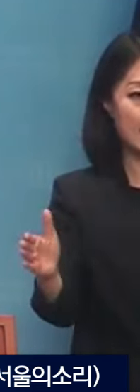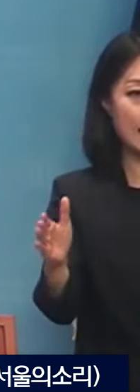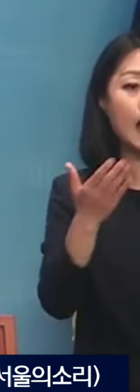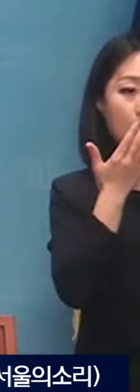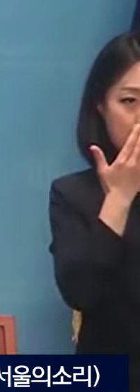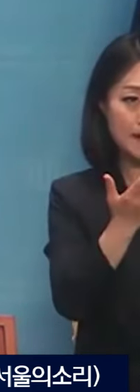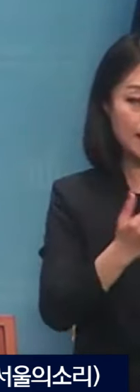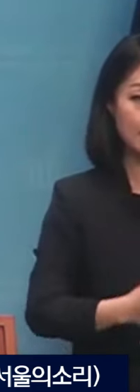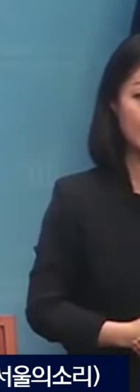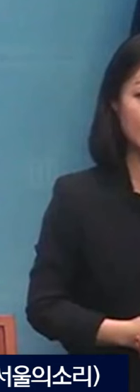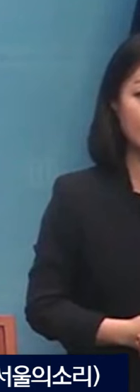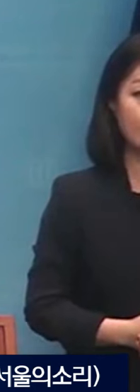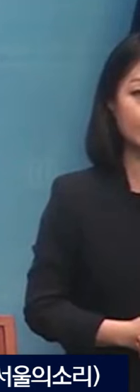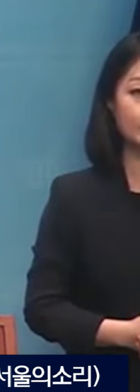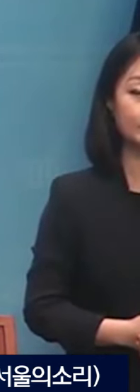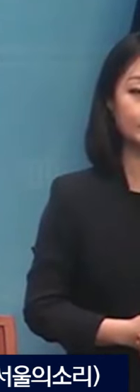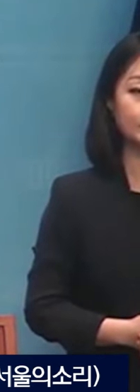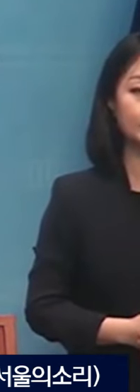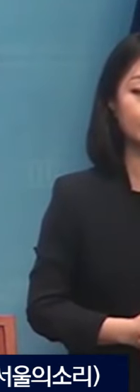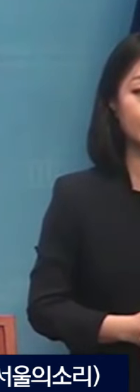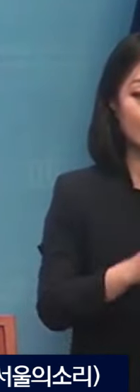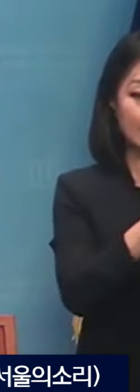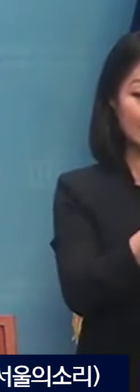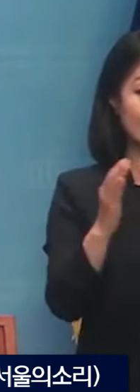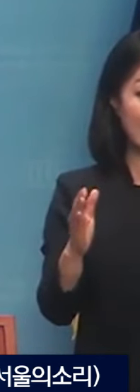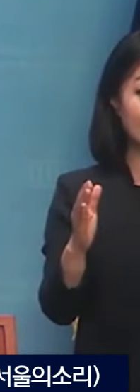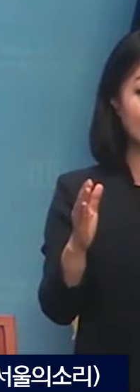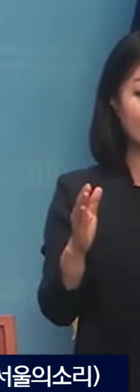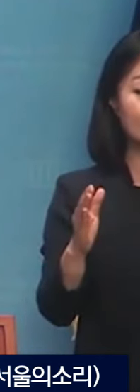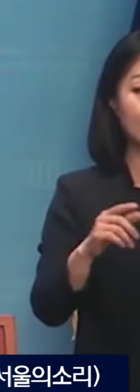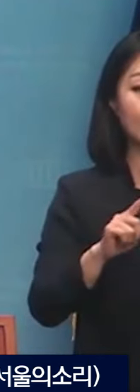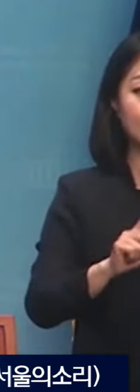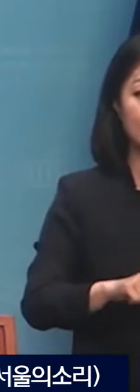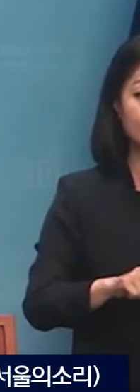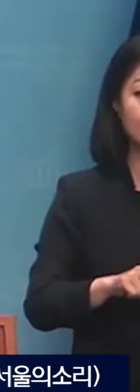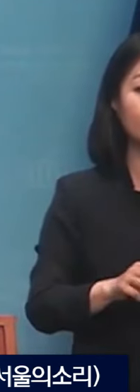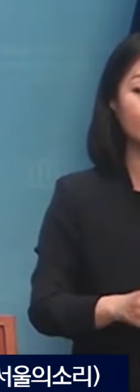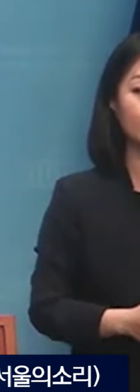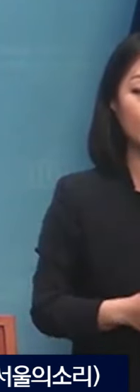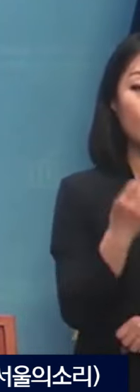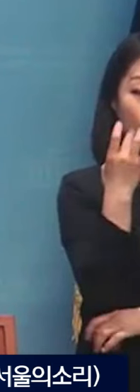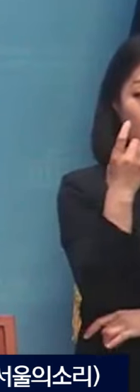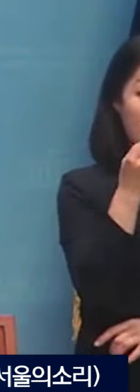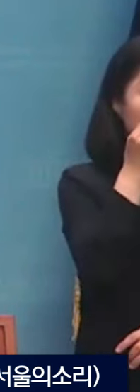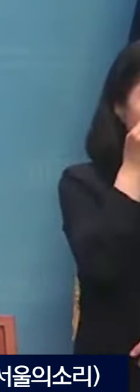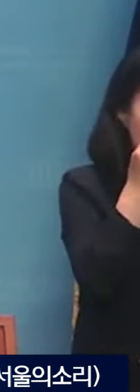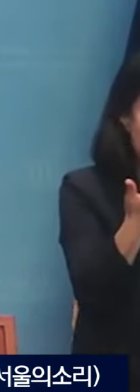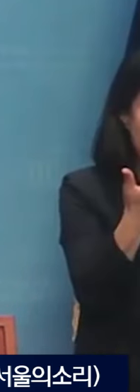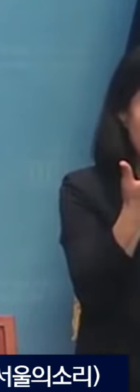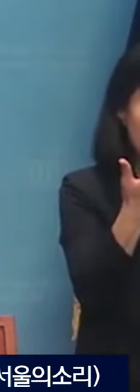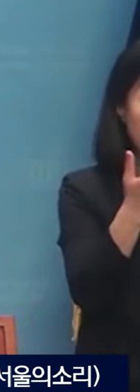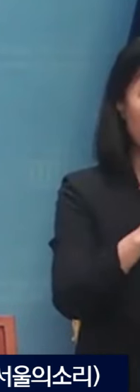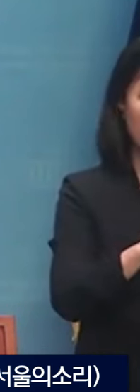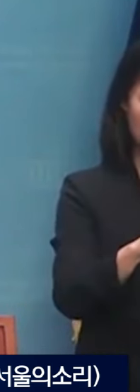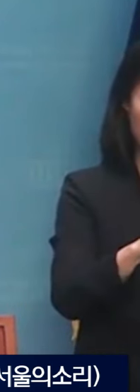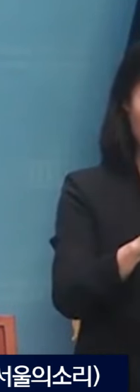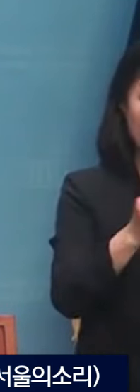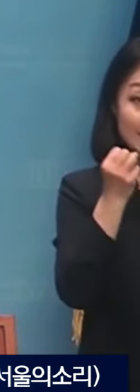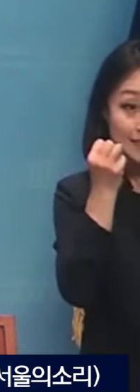하였습니다. 저희는 이 기간에 대해서 당초 6개월 이내 기간으로 활동하되